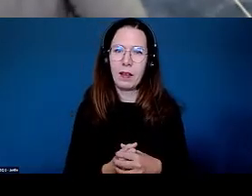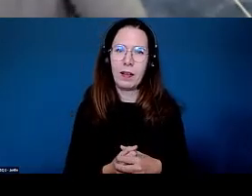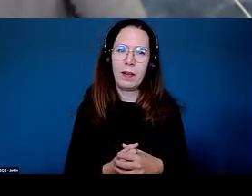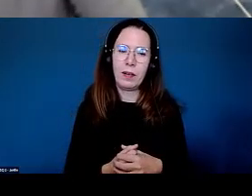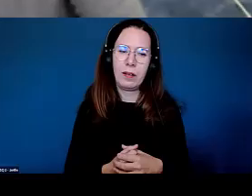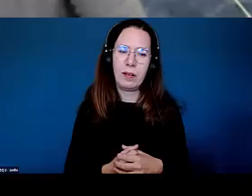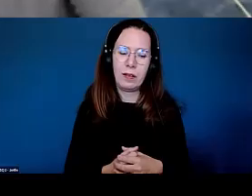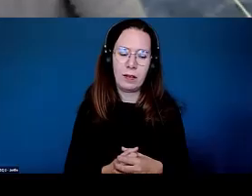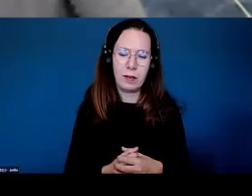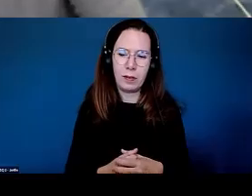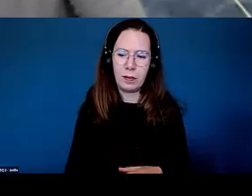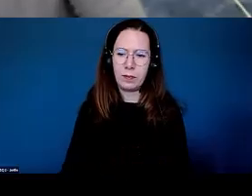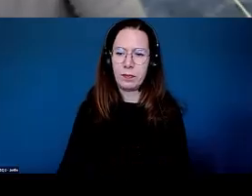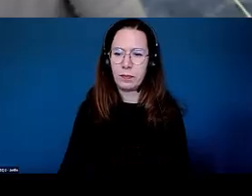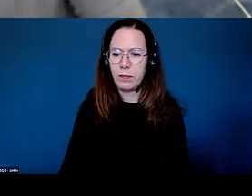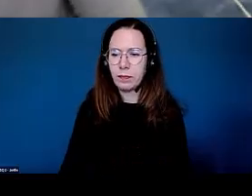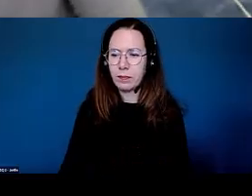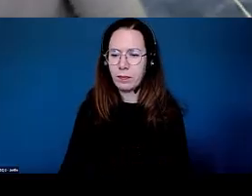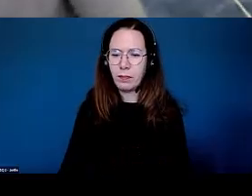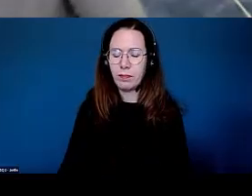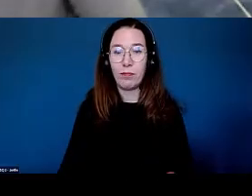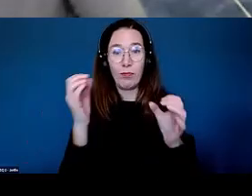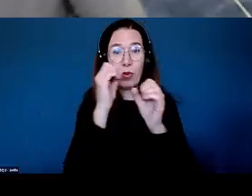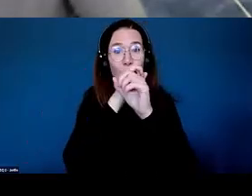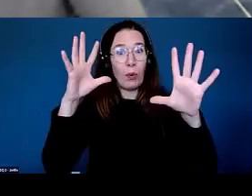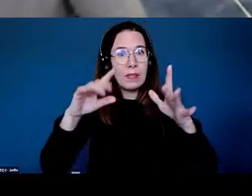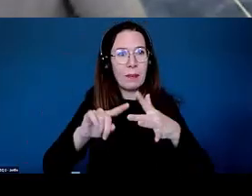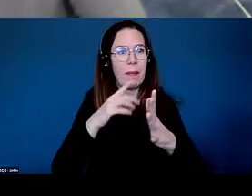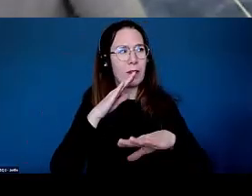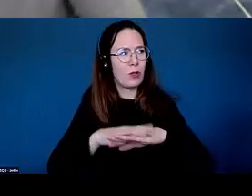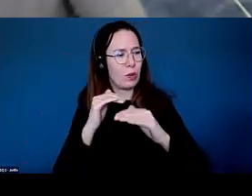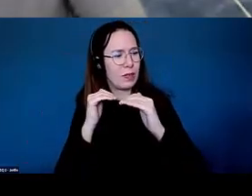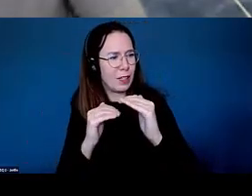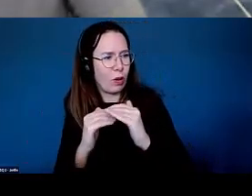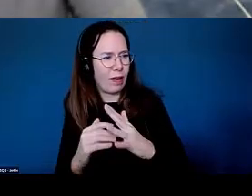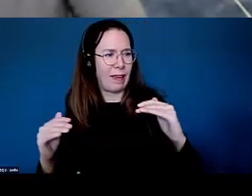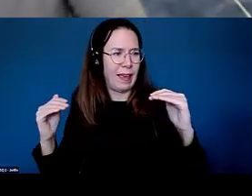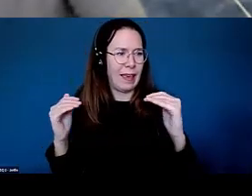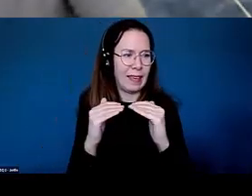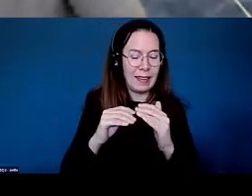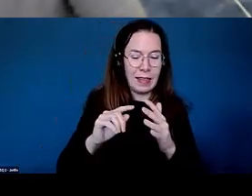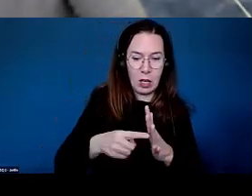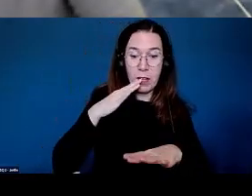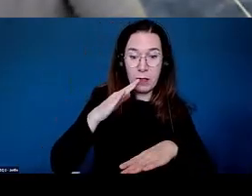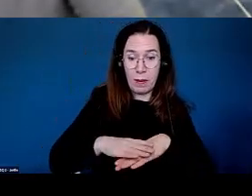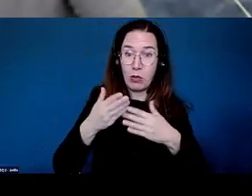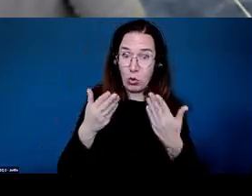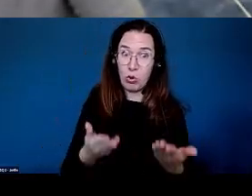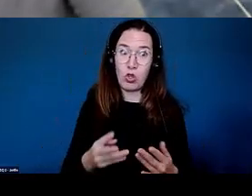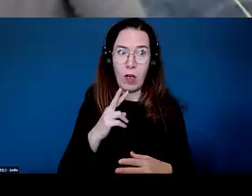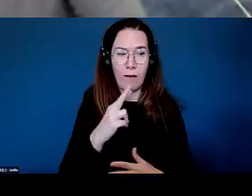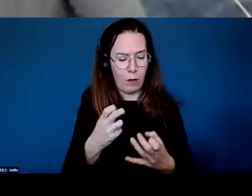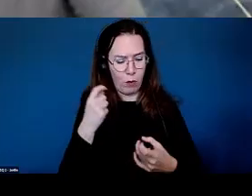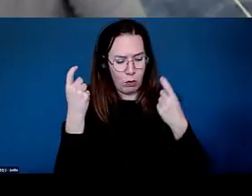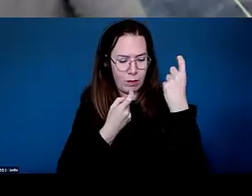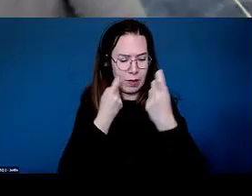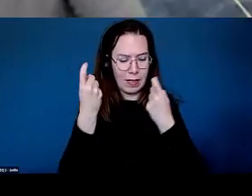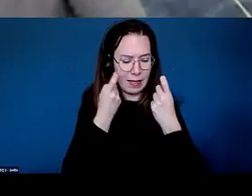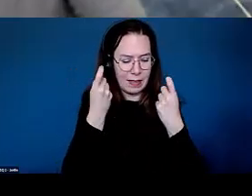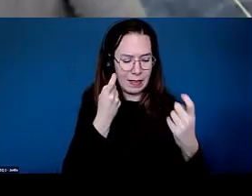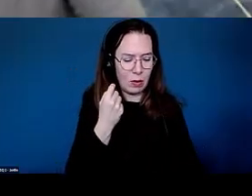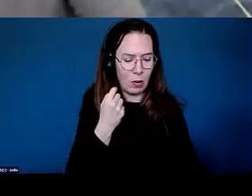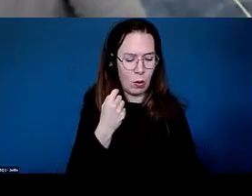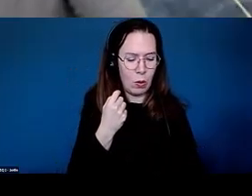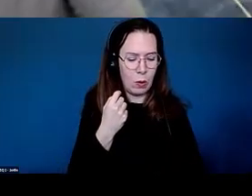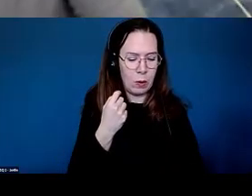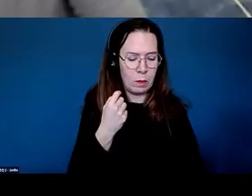lorsqu'on a commencé à explorer ce concept, la sécurité, l'équité, on a voulu et vraiment se poser la